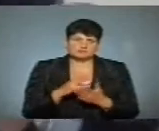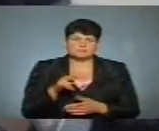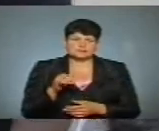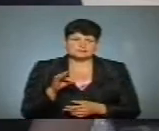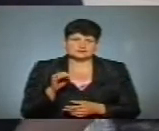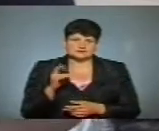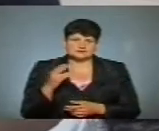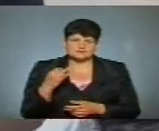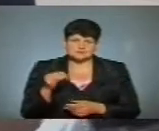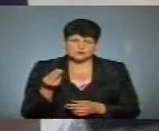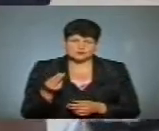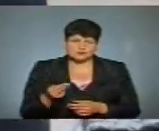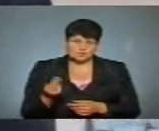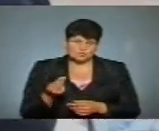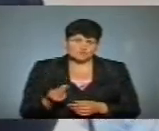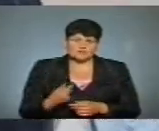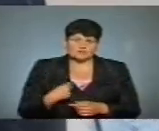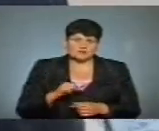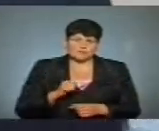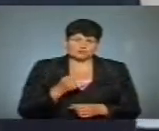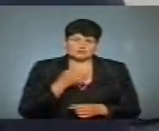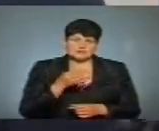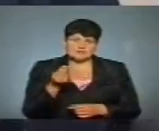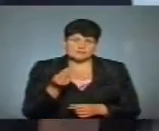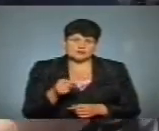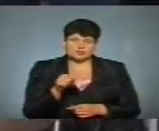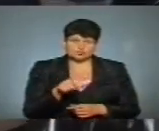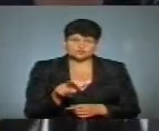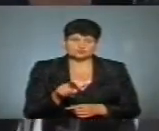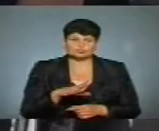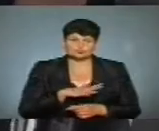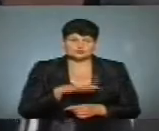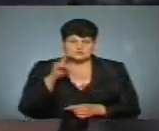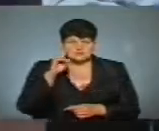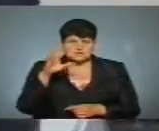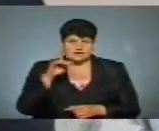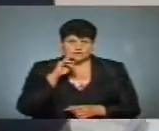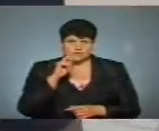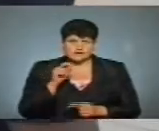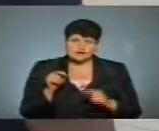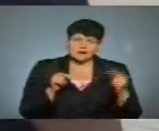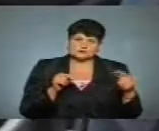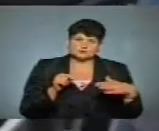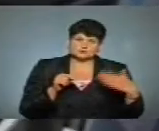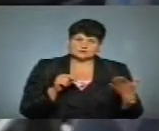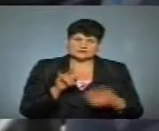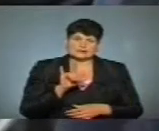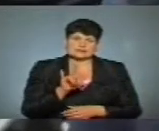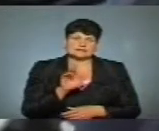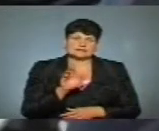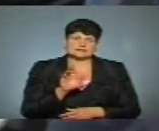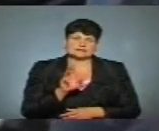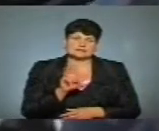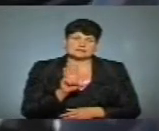от, намалювали. І я їй подрузі сказала, намалюй тут, щоб було слава Україні, а з того краю тризуб.